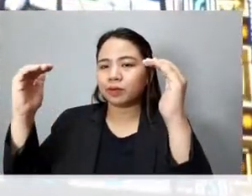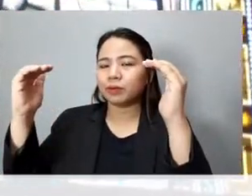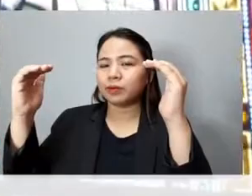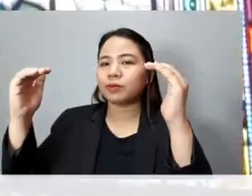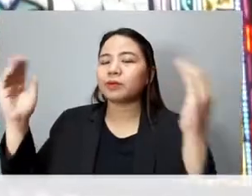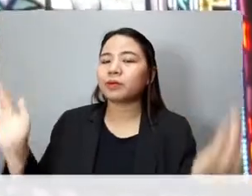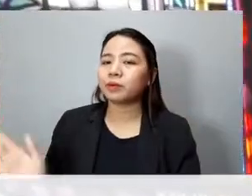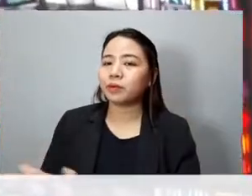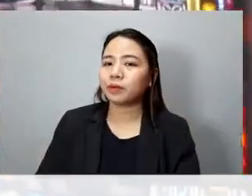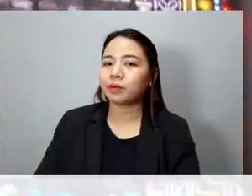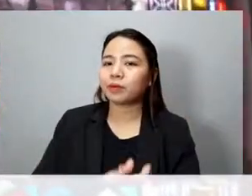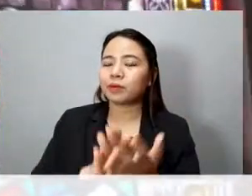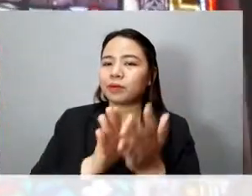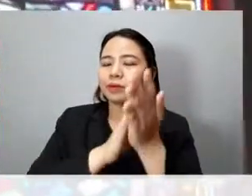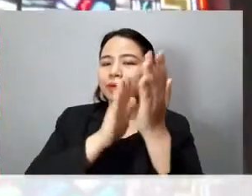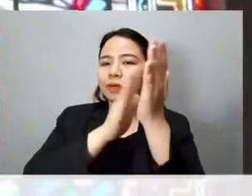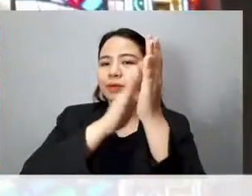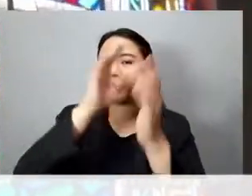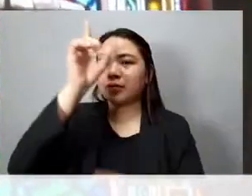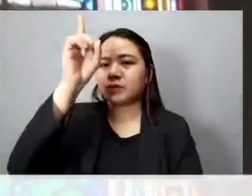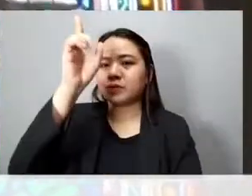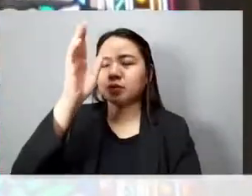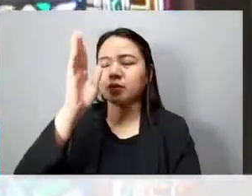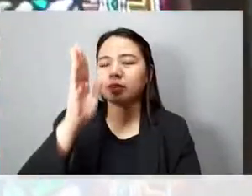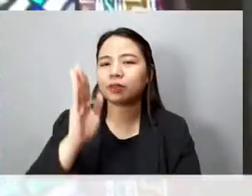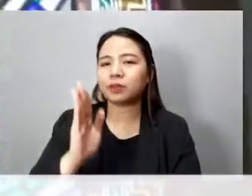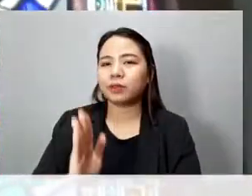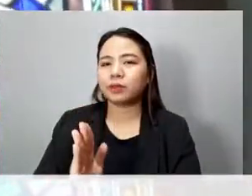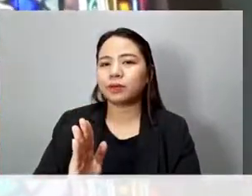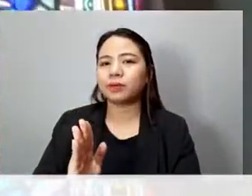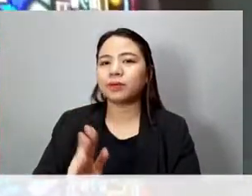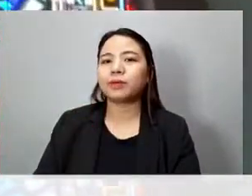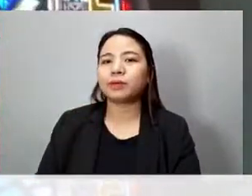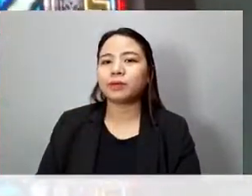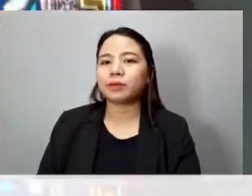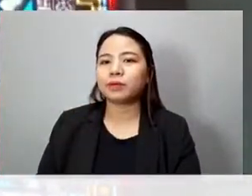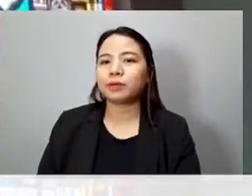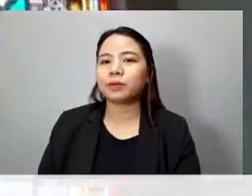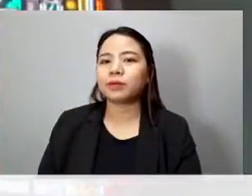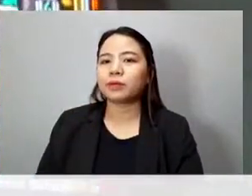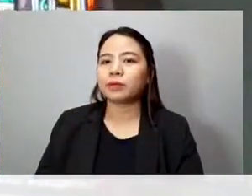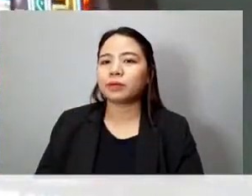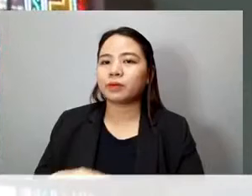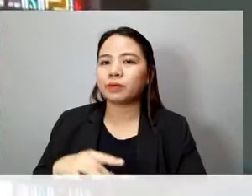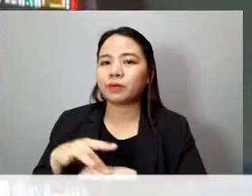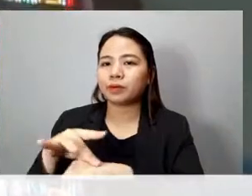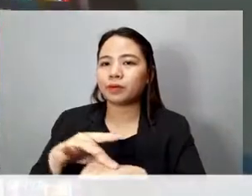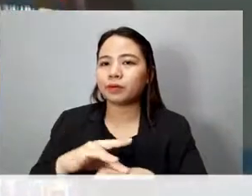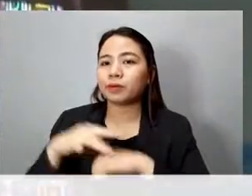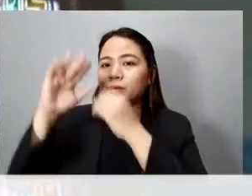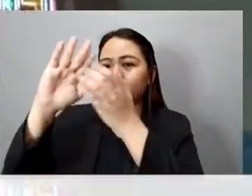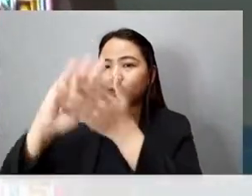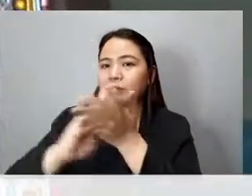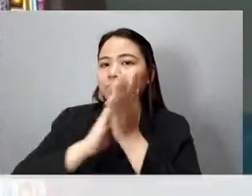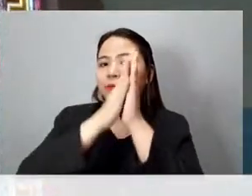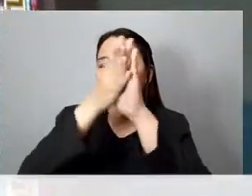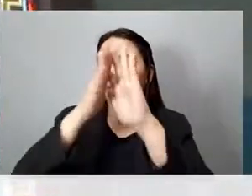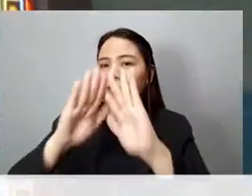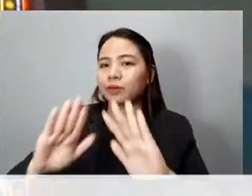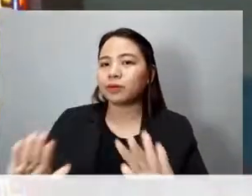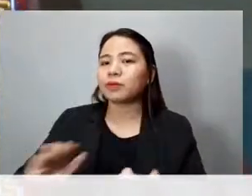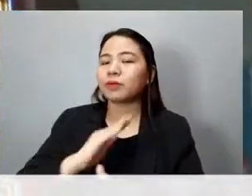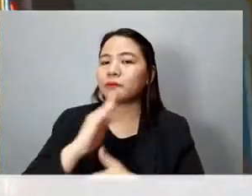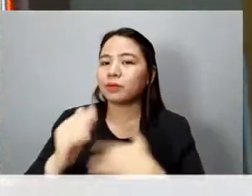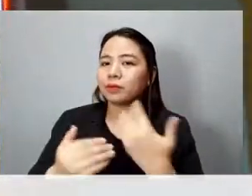kaitaasan, papuri sa Diyos. Pa'y kapayapaan